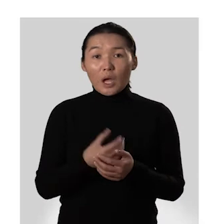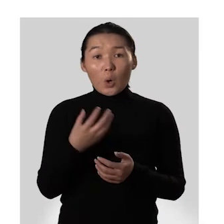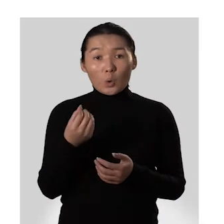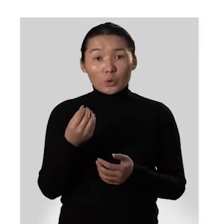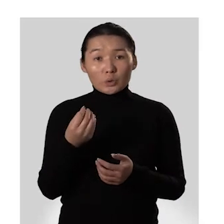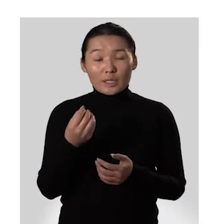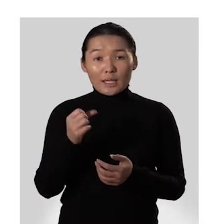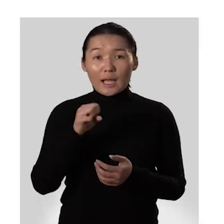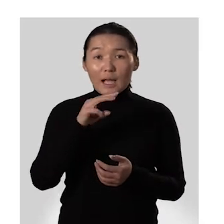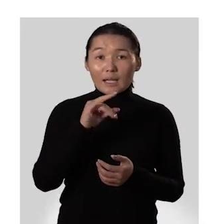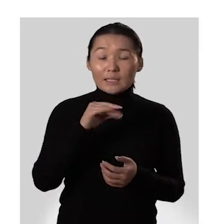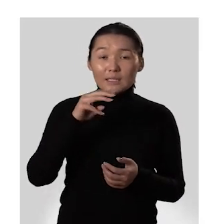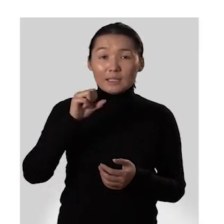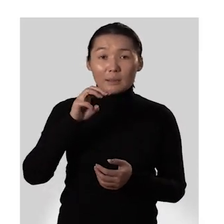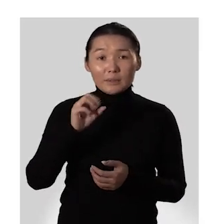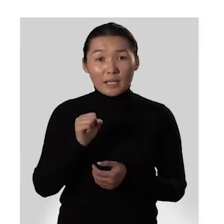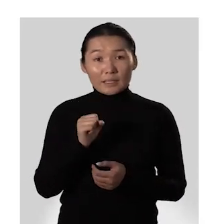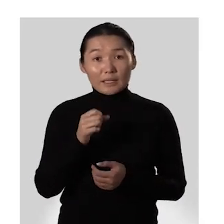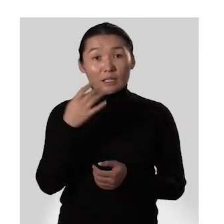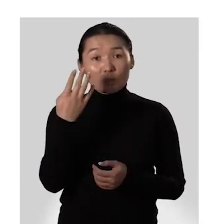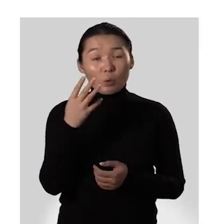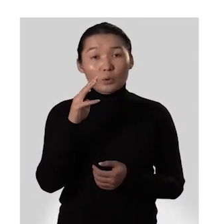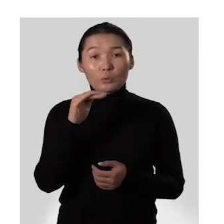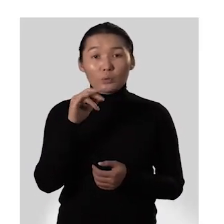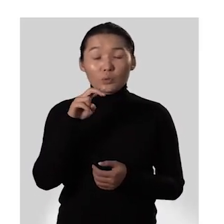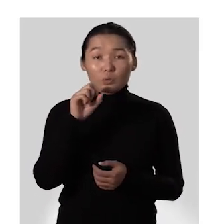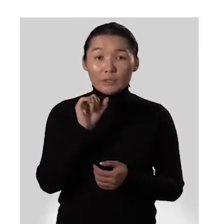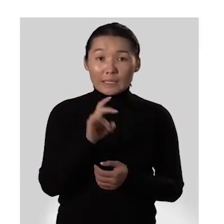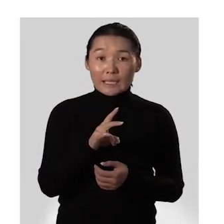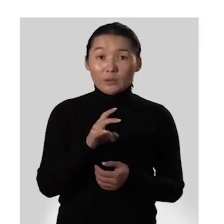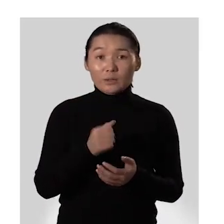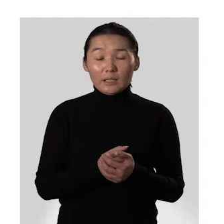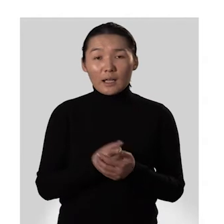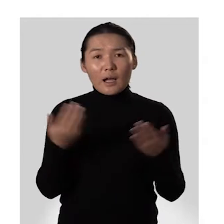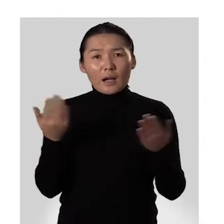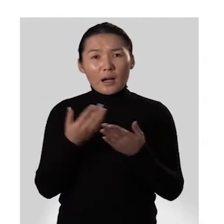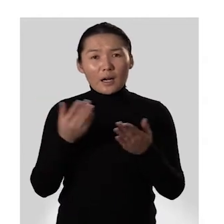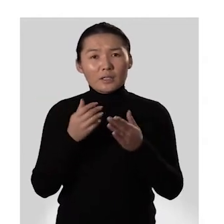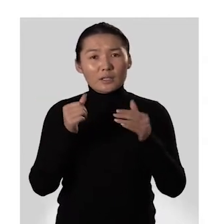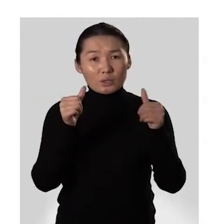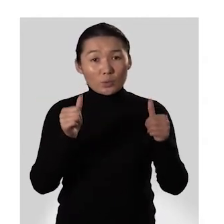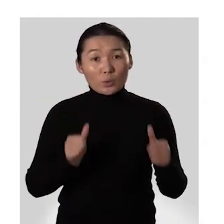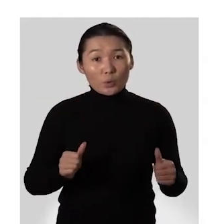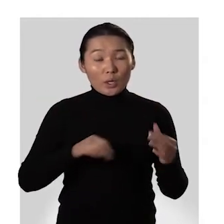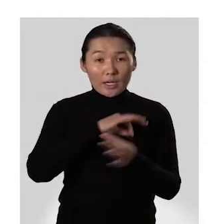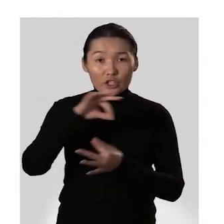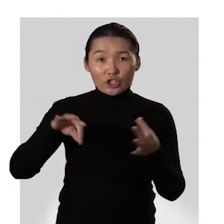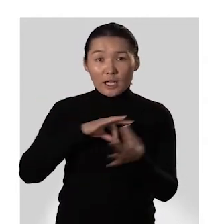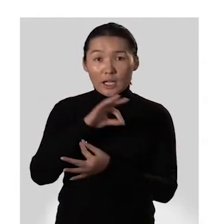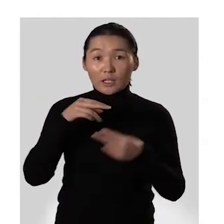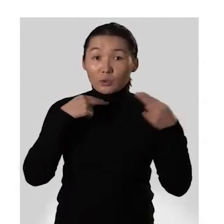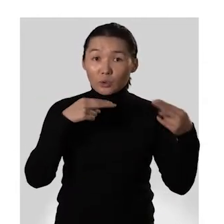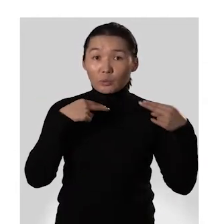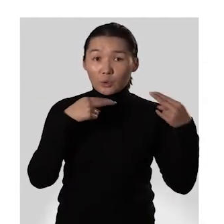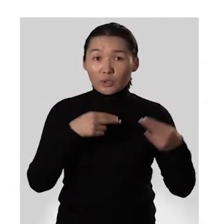тапта дегенде 4 муундан турат. Кайсы сүрөт ашыкча? Көңүл бургула.